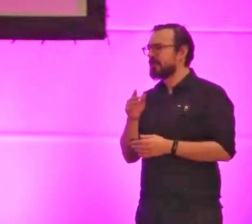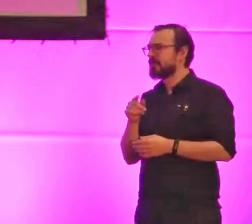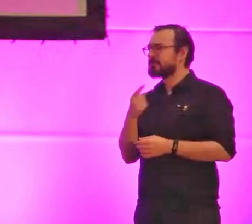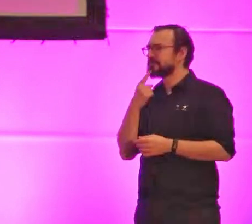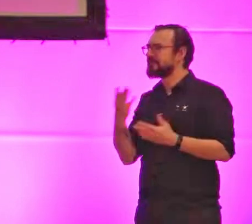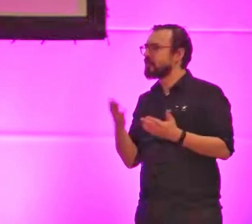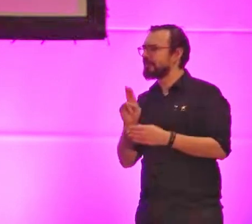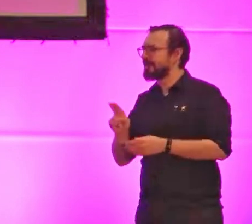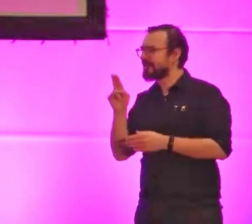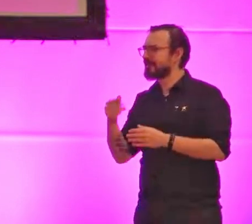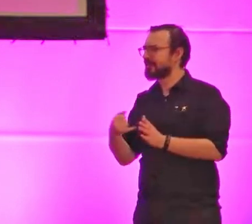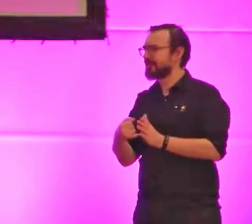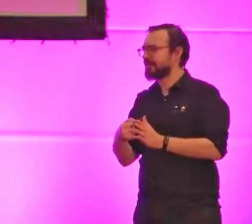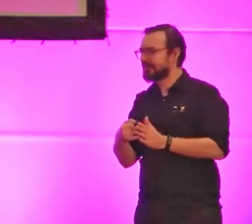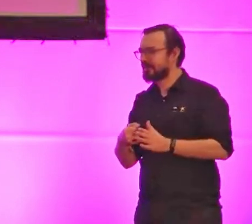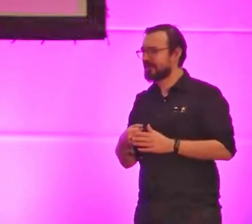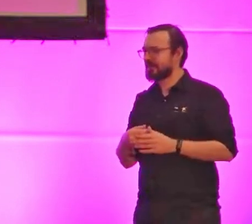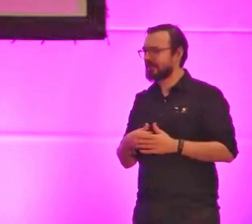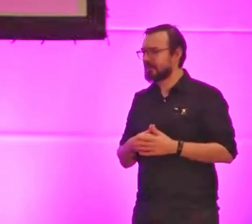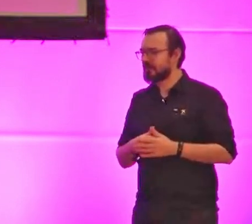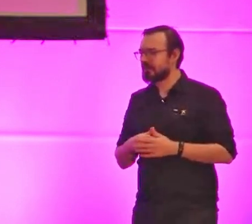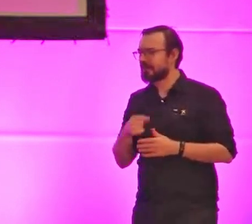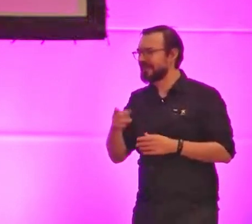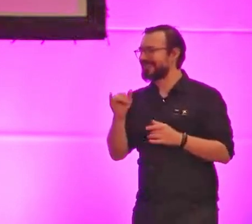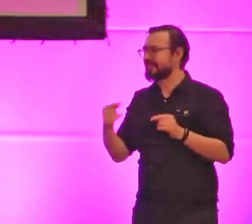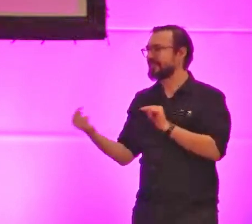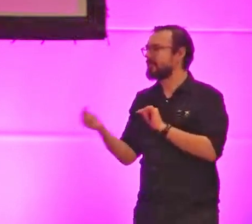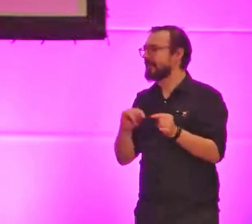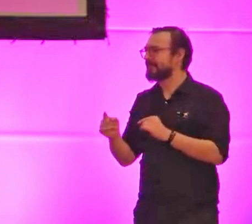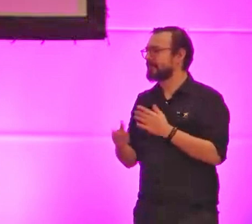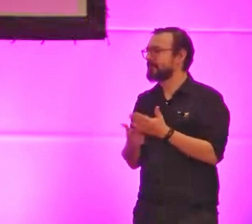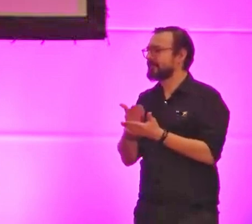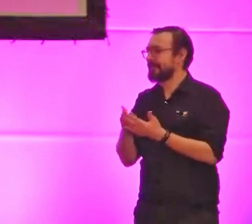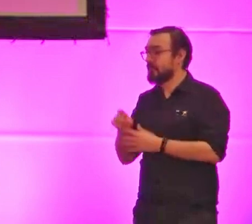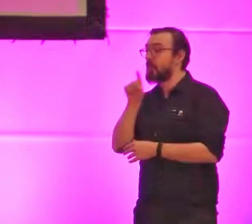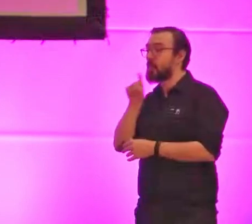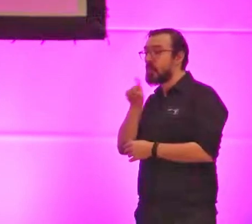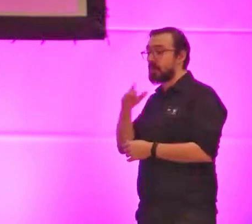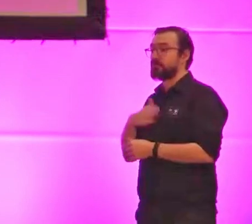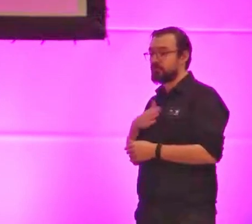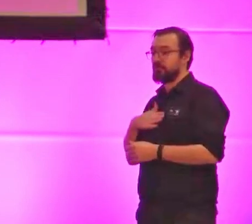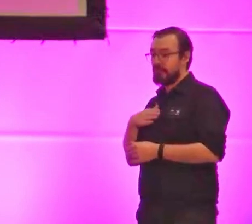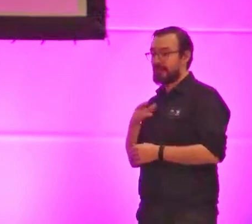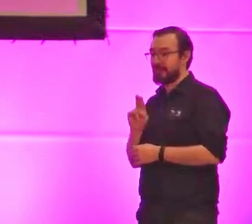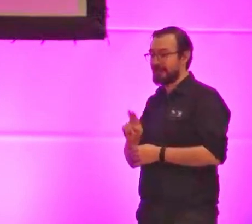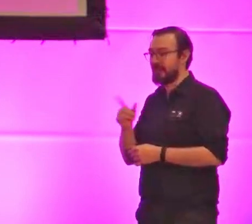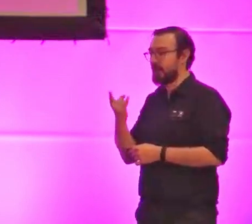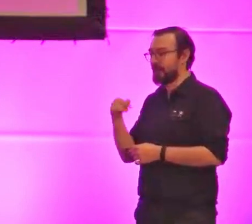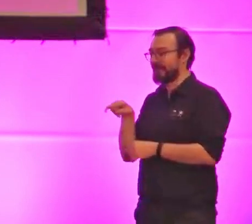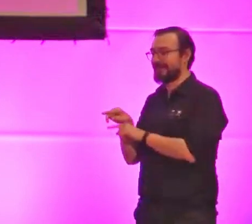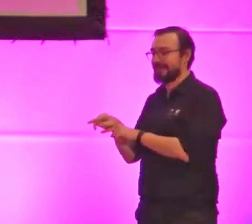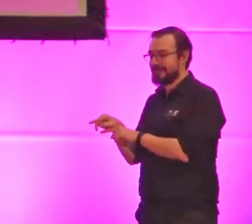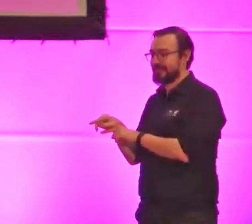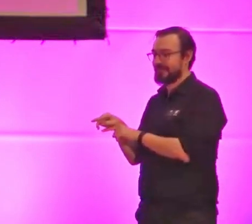påstår. Jag tror inte det är framkommit riktigt i den här debatten. Åklagaren påstår alltså att